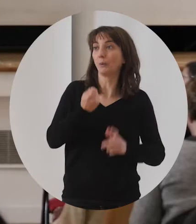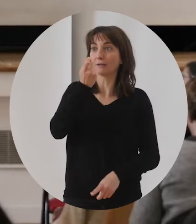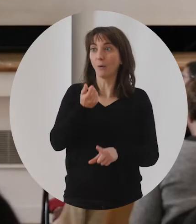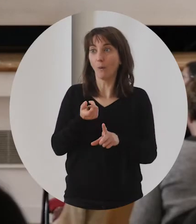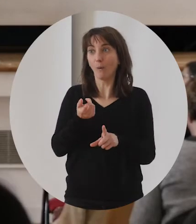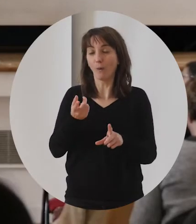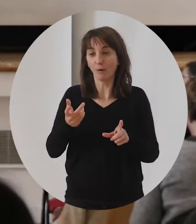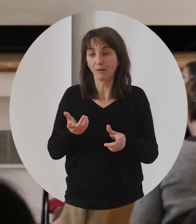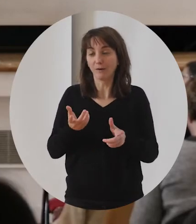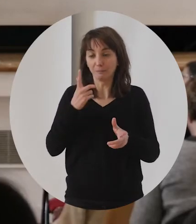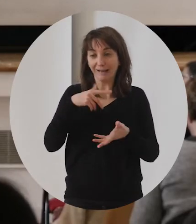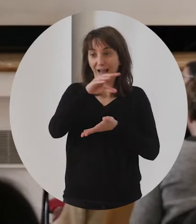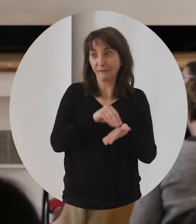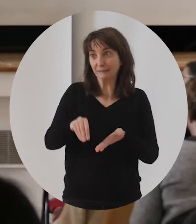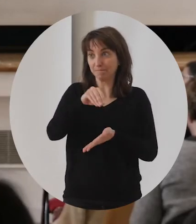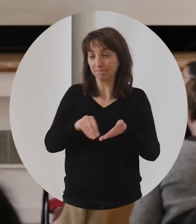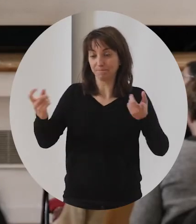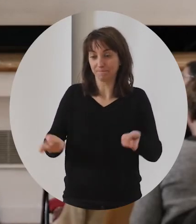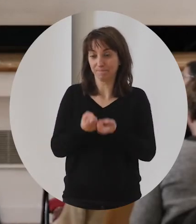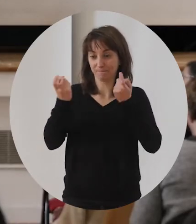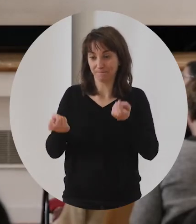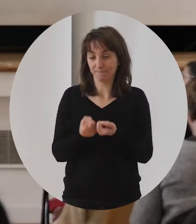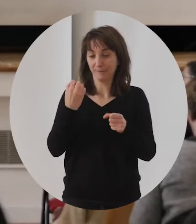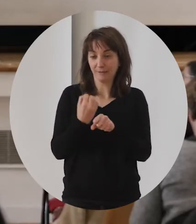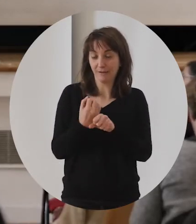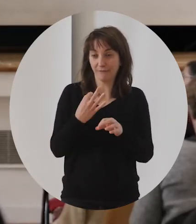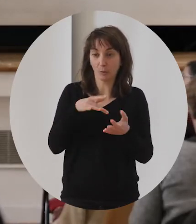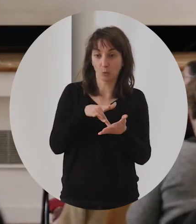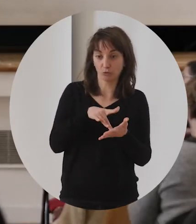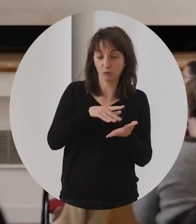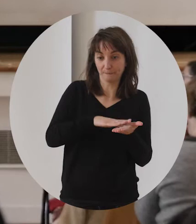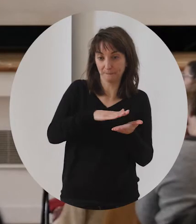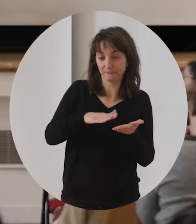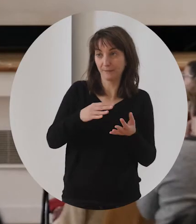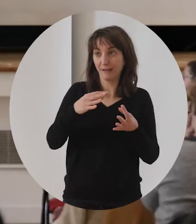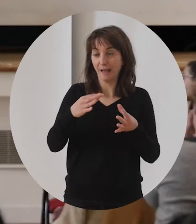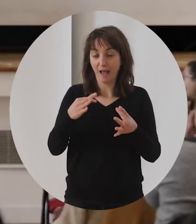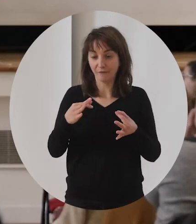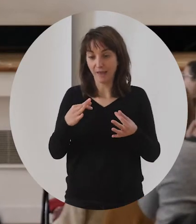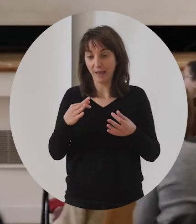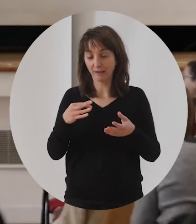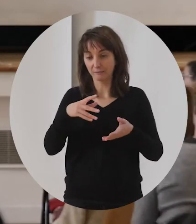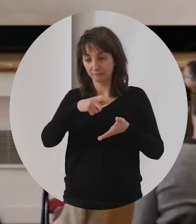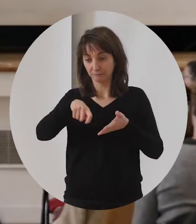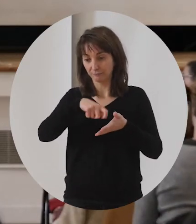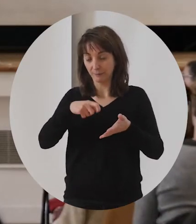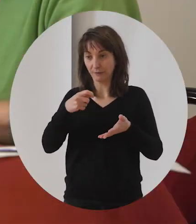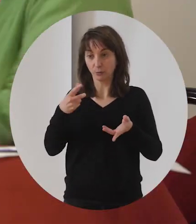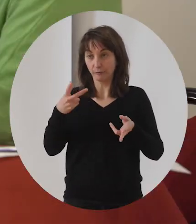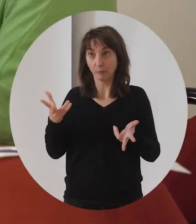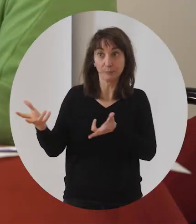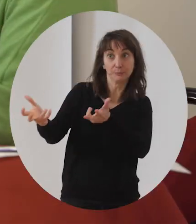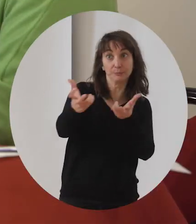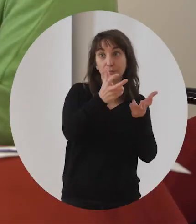notamment au niveau du graphisme, de travailler sur le toucher, de travailler sur la somesthésie de façon générale,